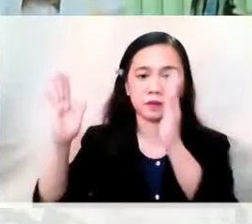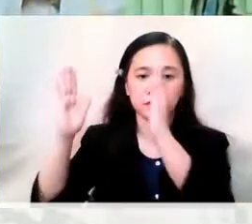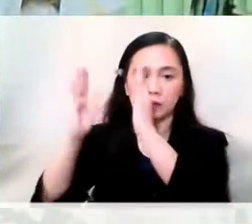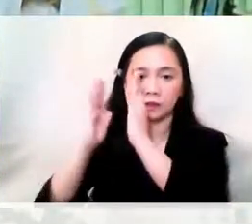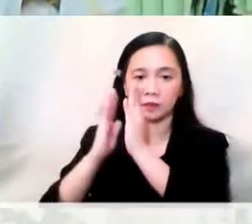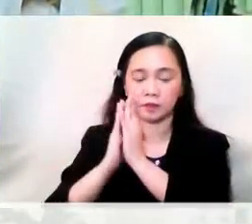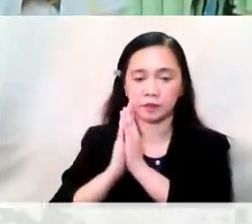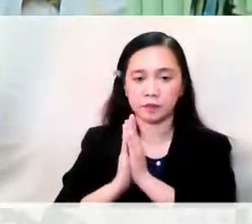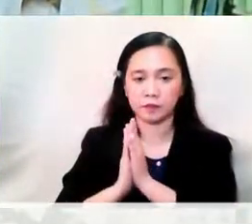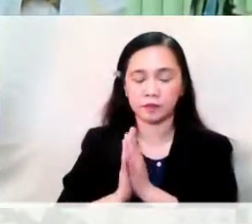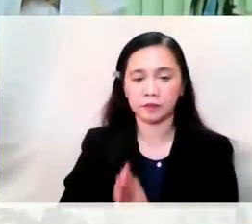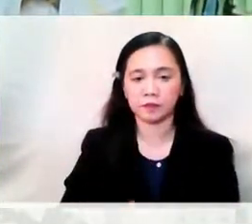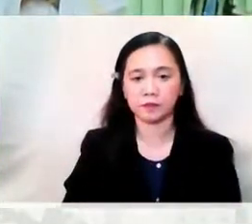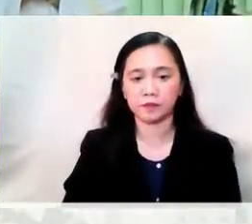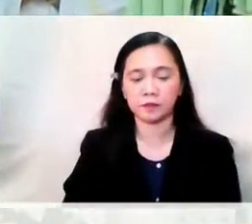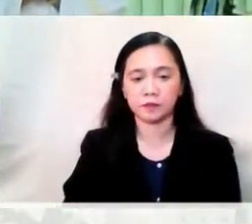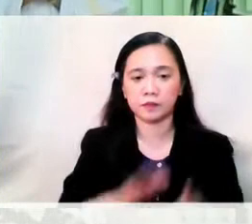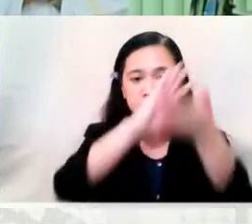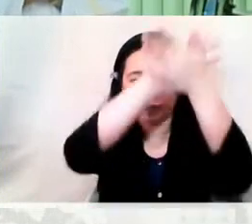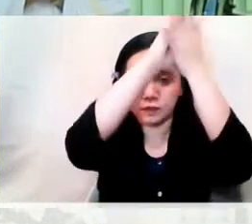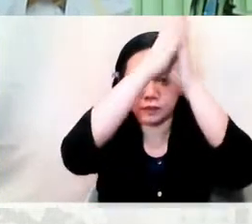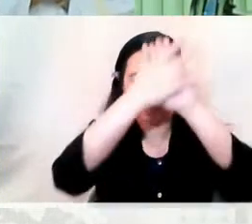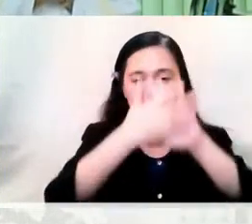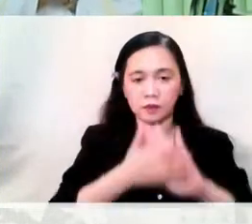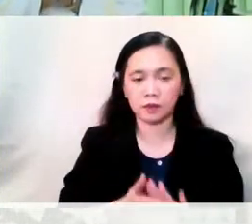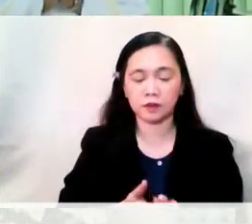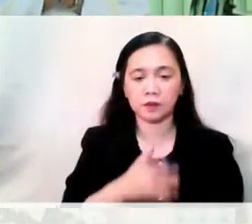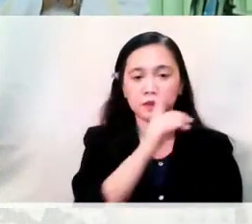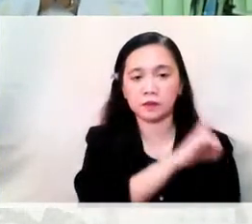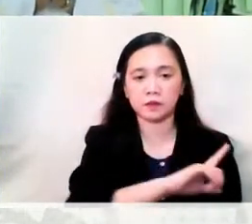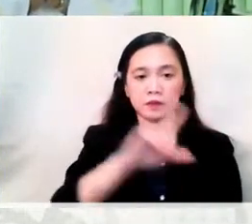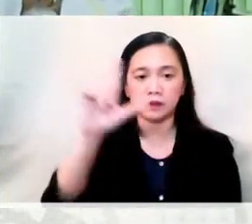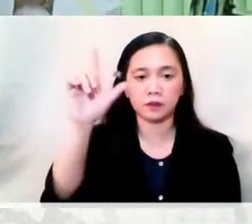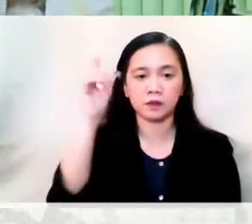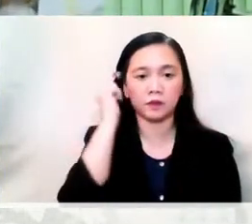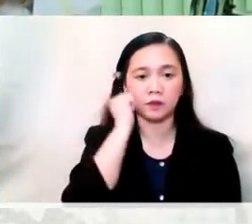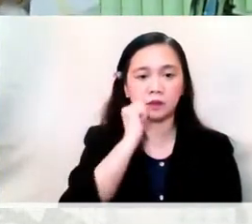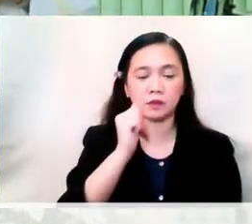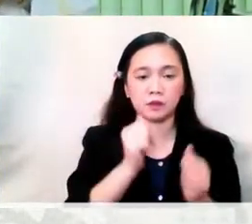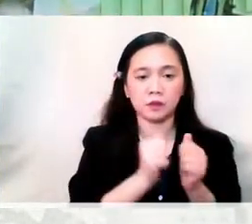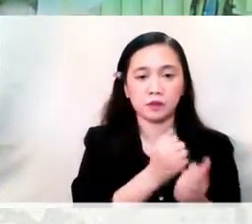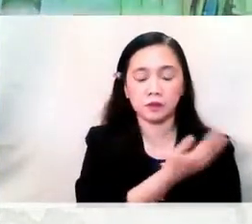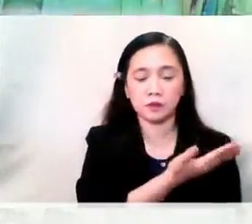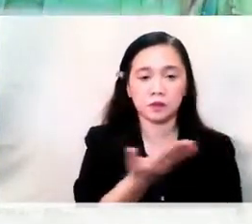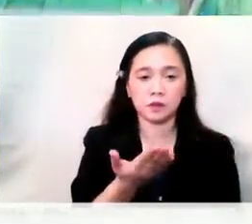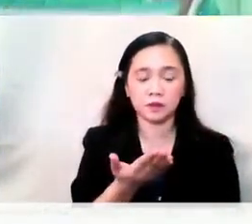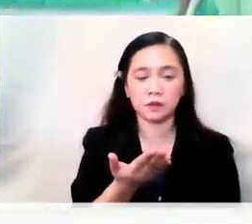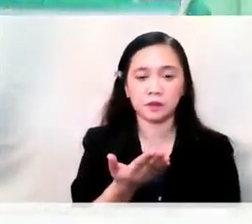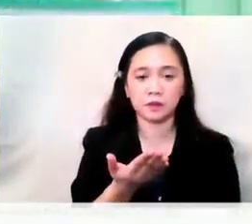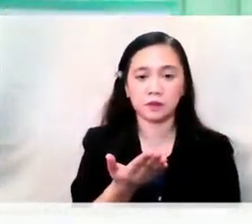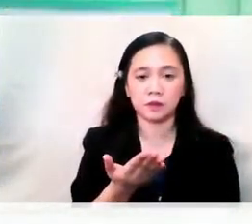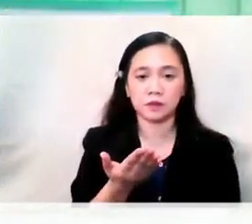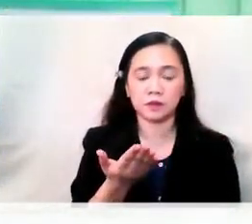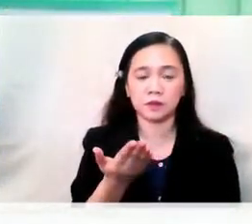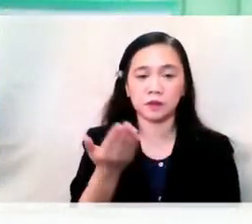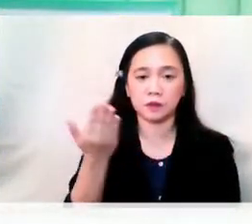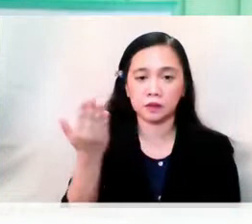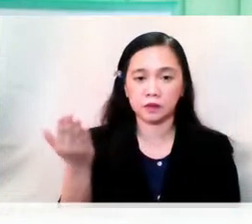Amen. Ang kapayapaan ng Panginoon ay laging sumainyo at sumaiyo